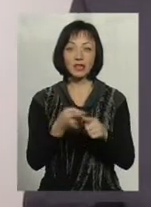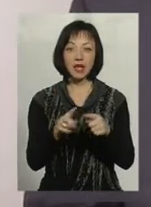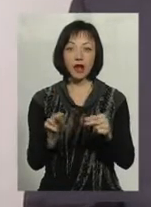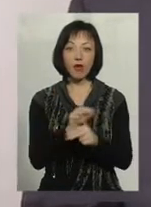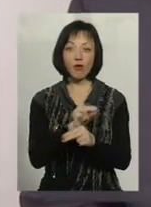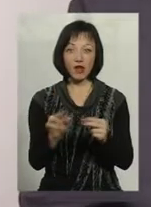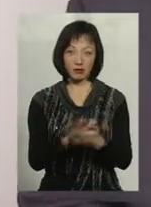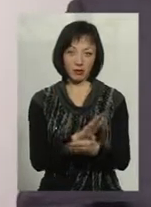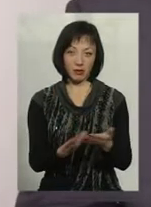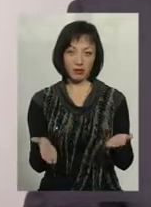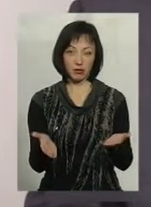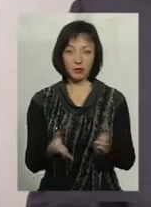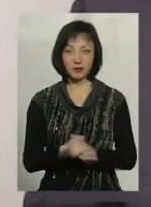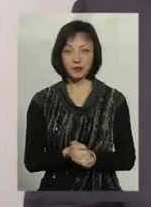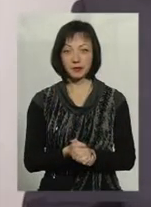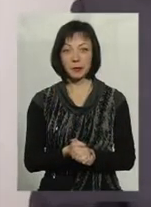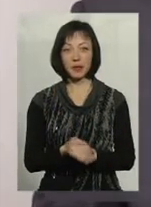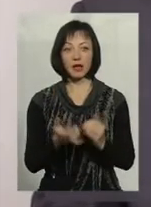бюджету. І